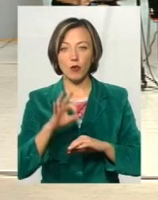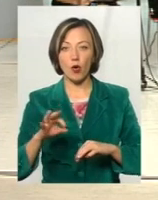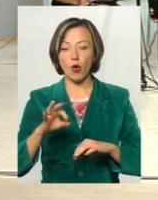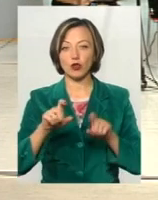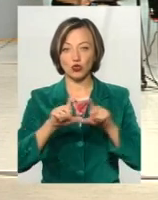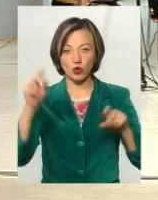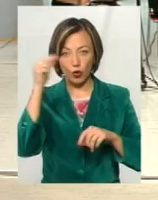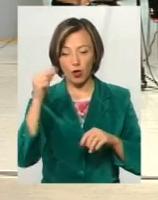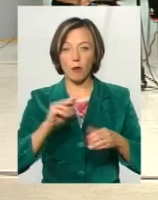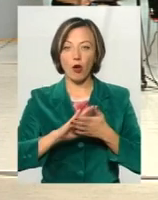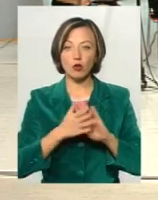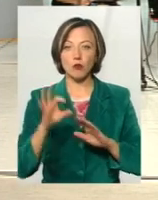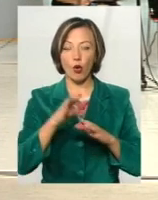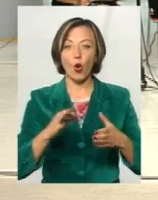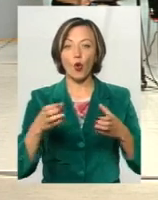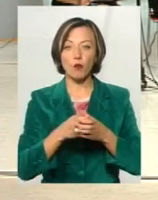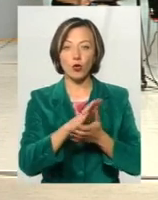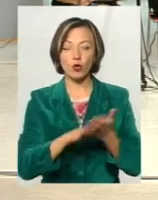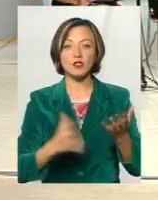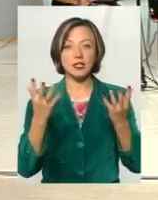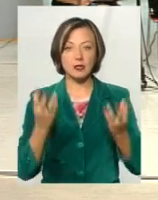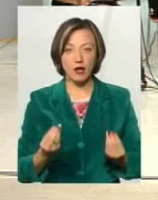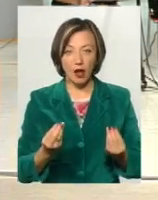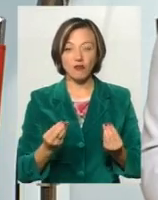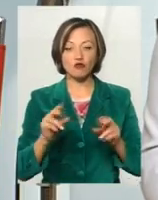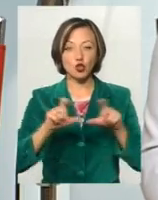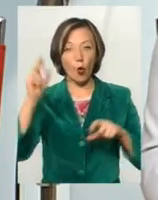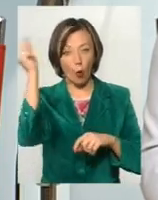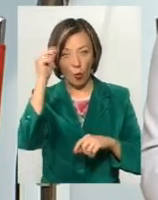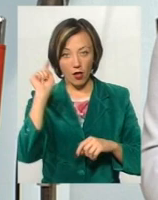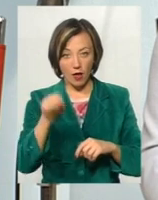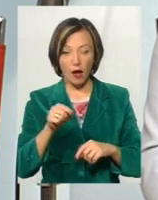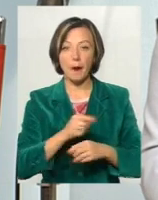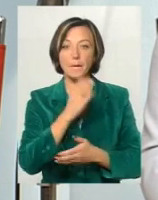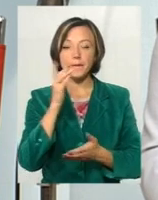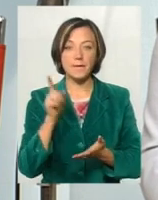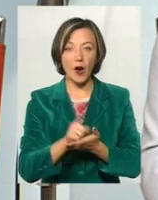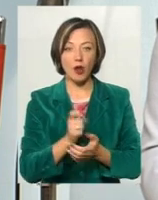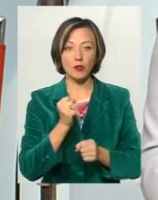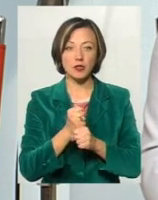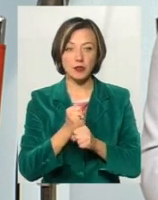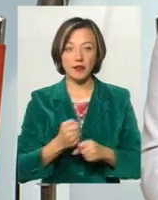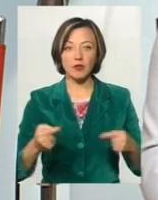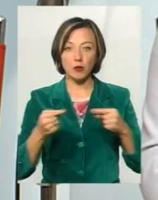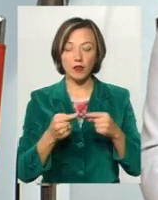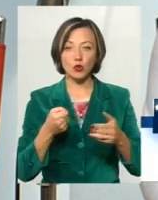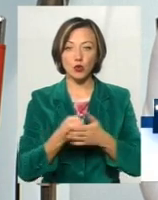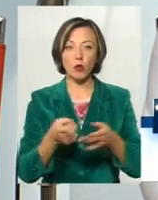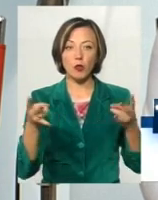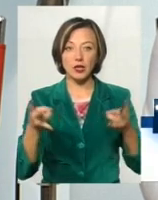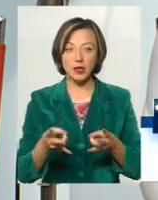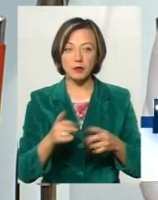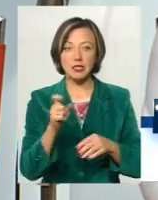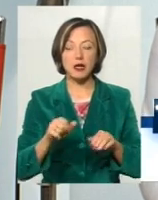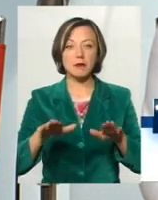групу продовженого дня. Групи продовженого дня в загальноосвітніх навчальних закладах мають функціонувати відповідно до потреби і за